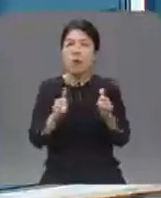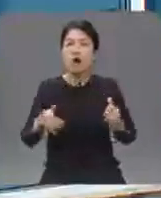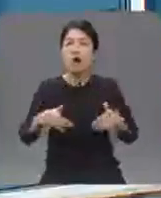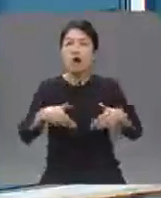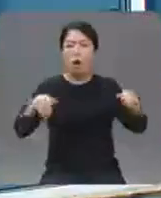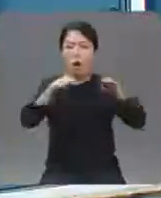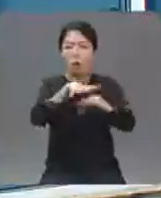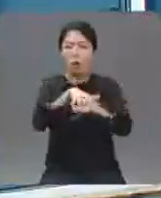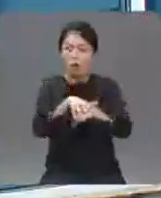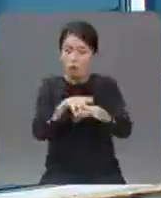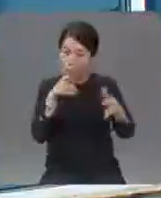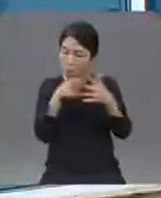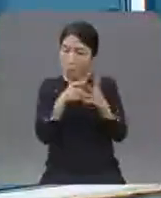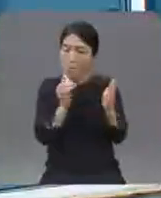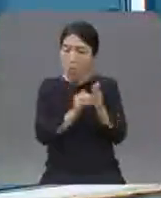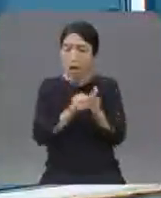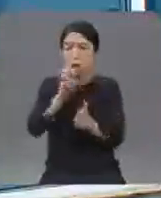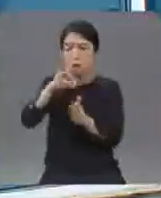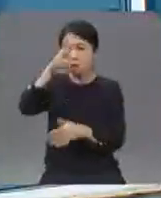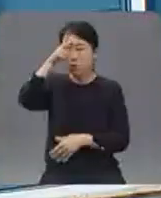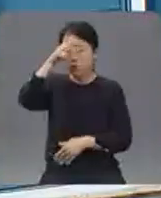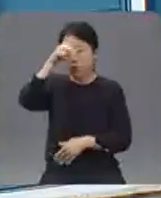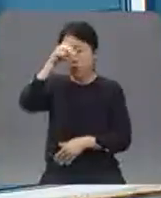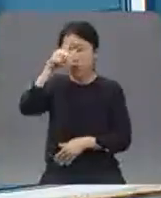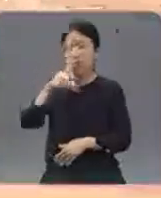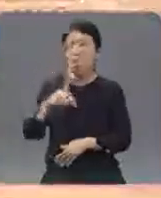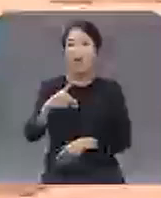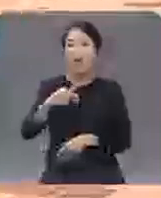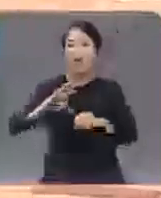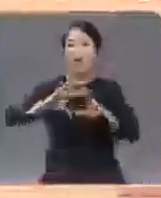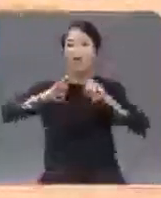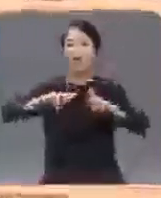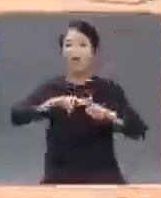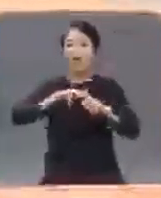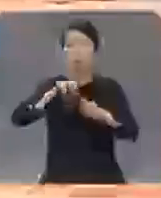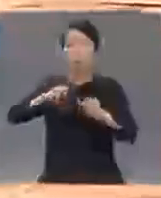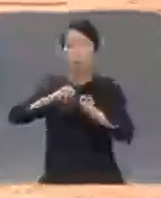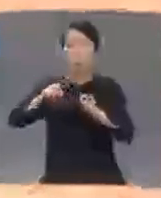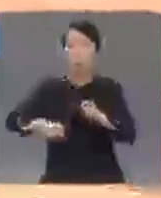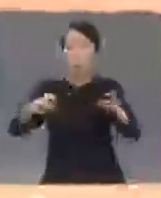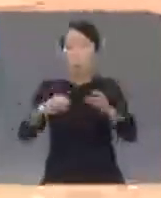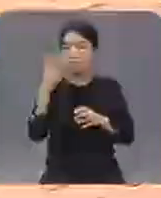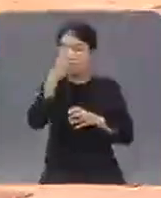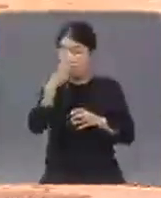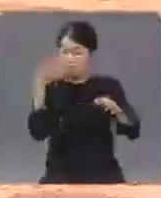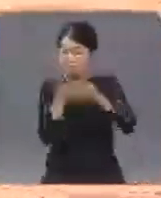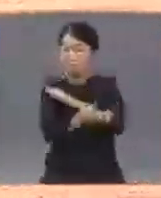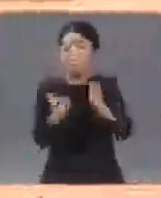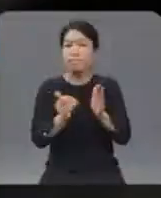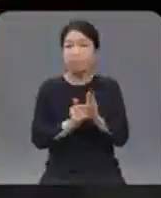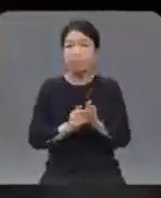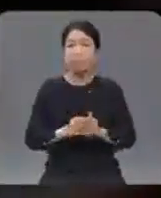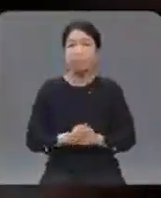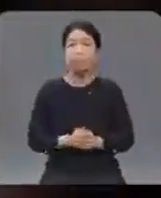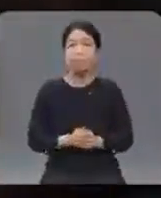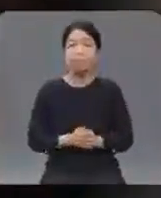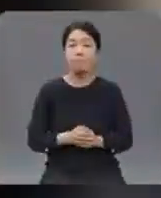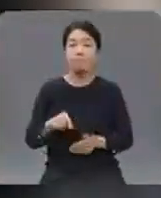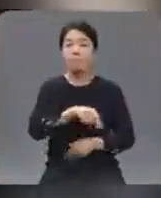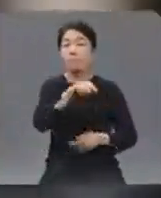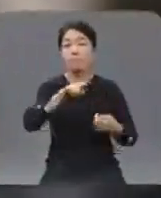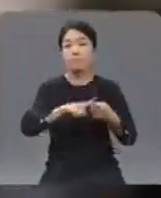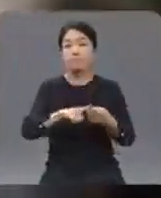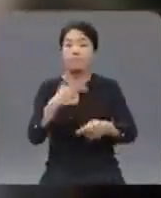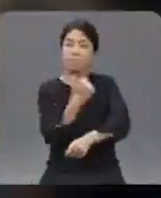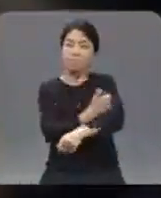했고요 광주시경 그리고 국정원 광주 지부와 그리고 합동단속을 실시해서 이들에